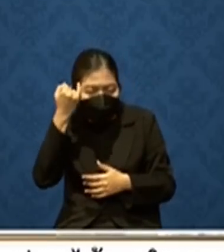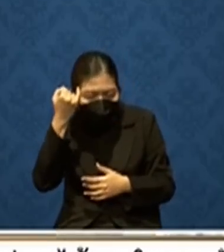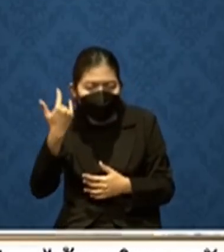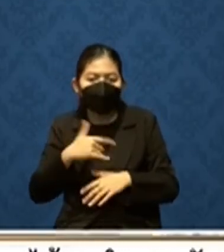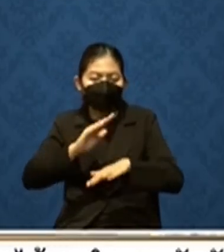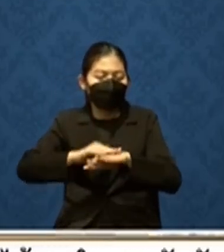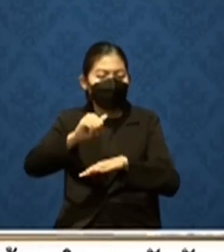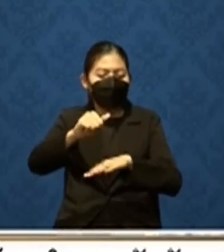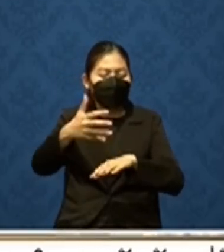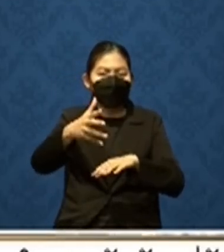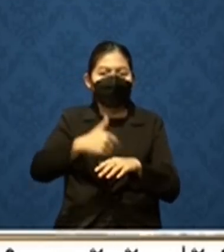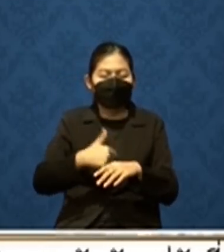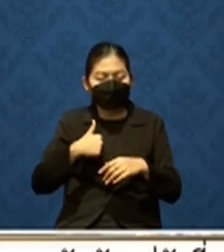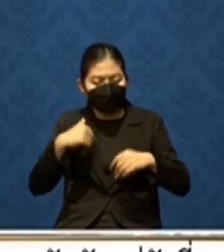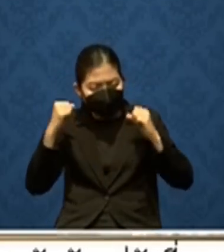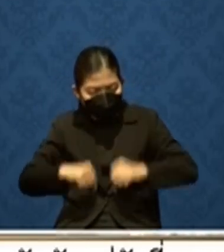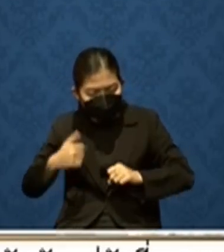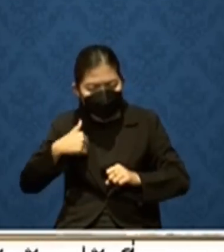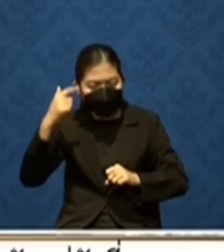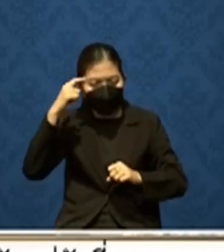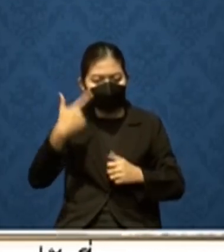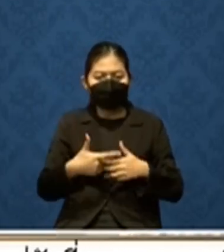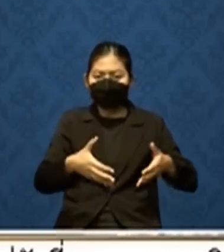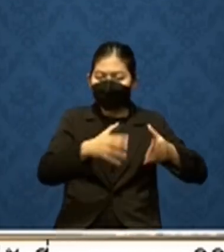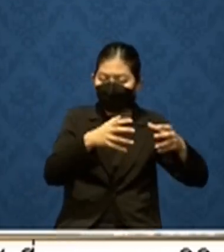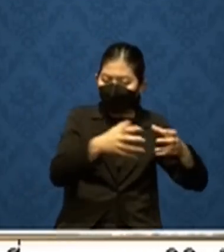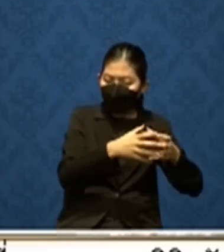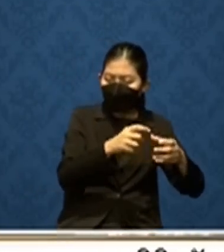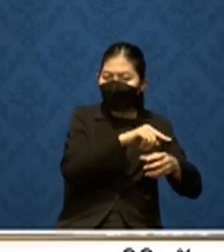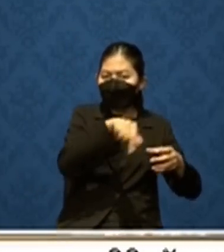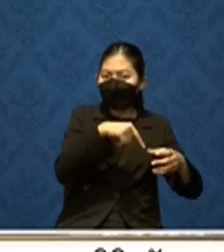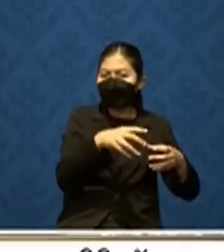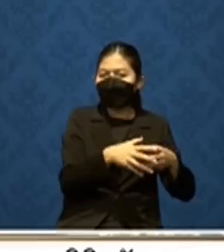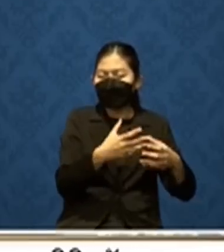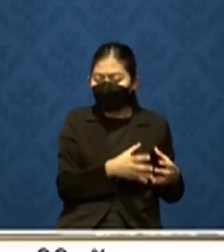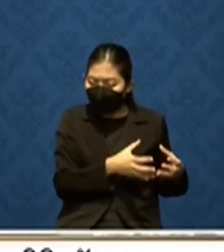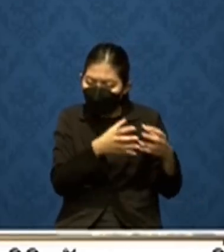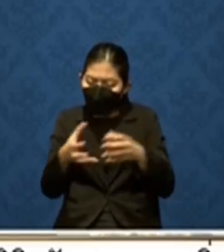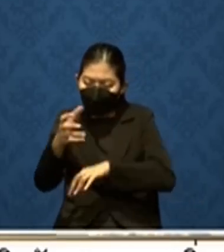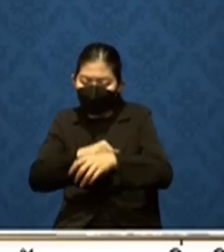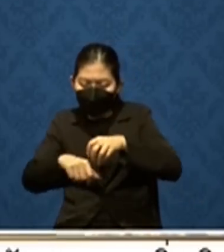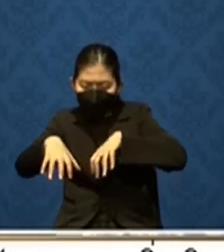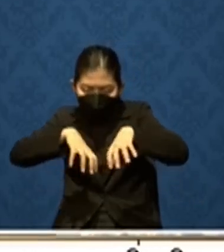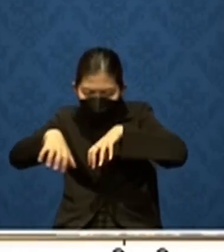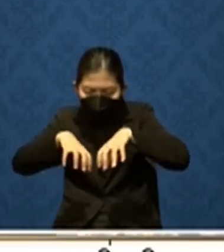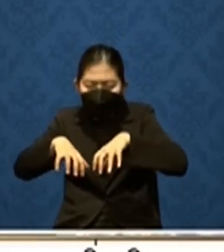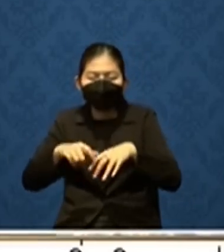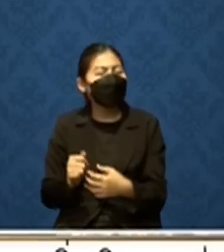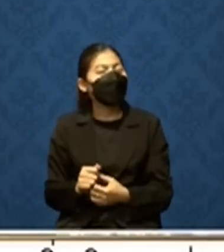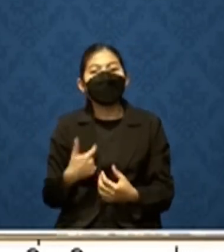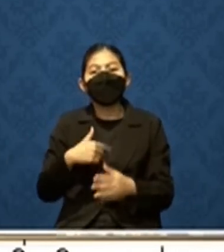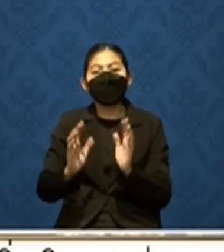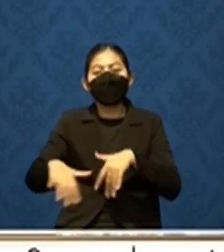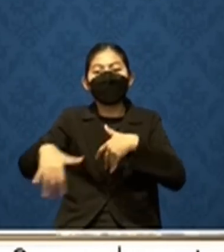ขาดการตัดสินใจสร้างองค์กรที่ไม่ชอบธรรมไม่ตรงกลางงานเข้ามาบริหารเราประสบ